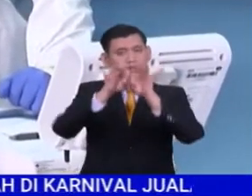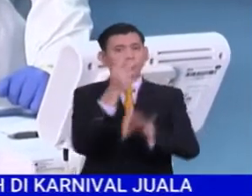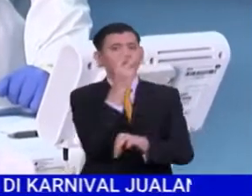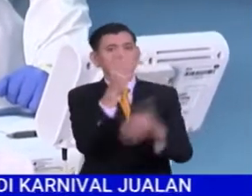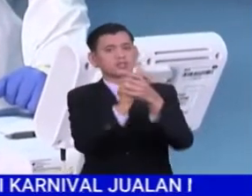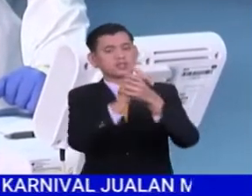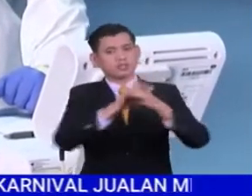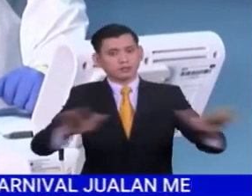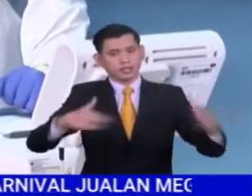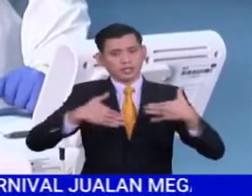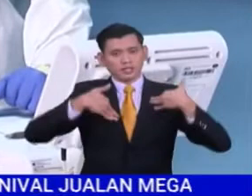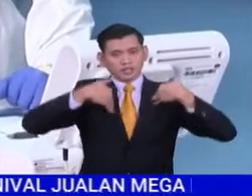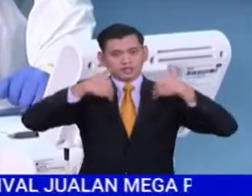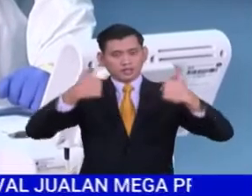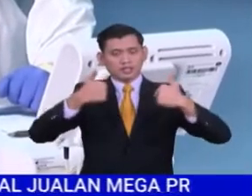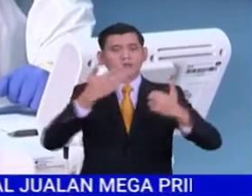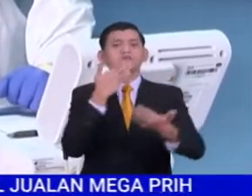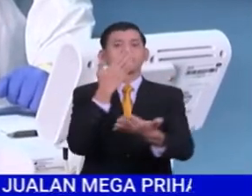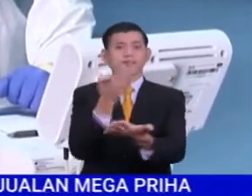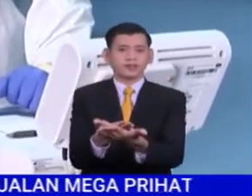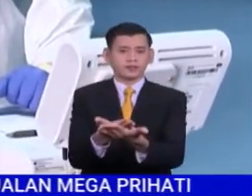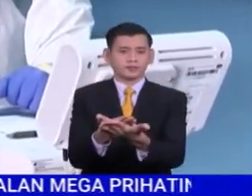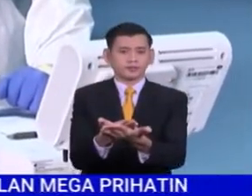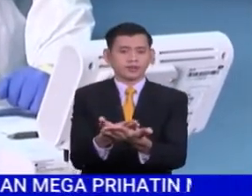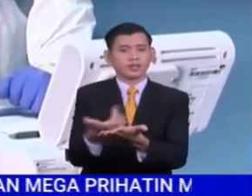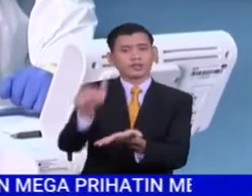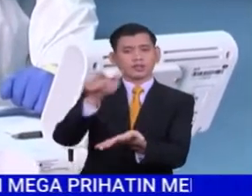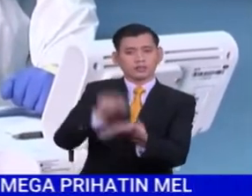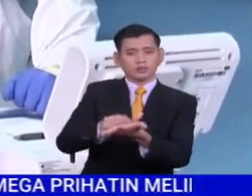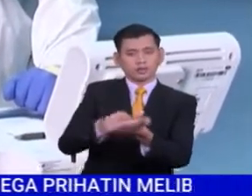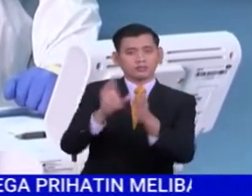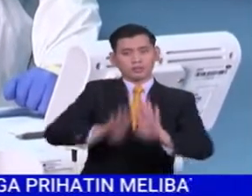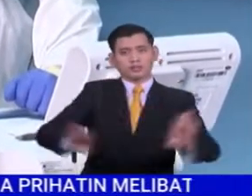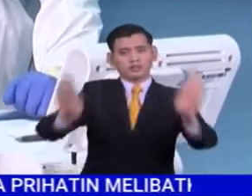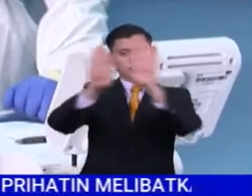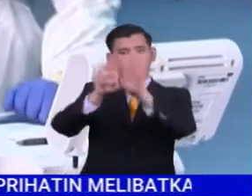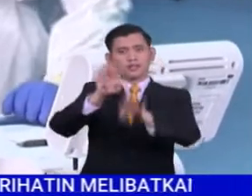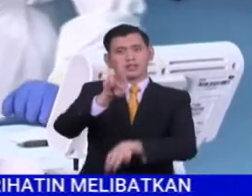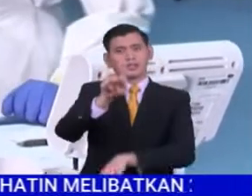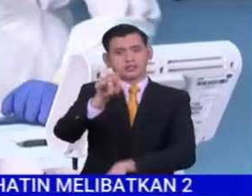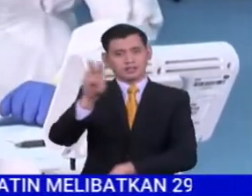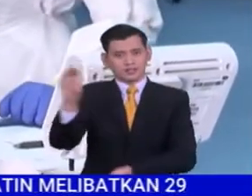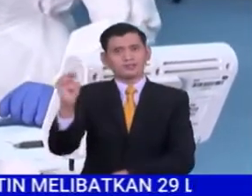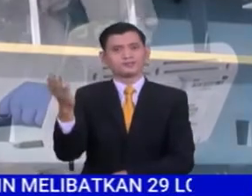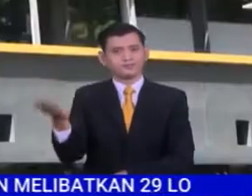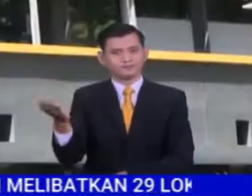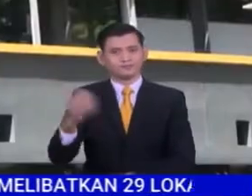memastikan mereka berada dalam keadaan yang baik. Tina Rahma, Berita RTM.